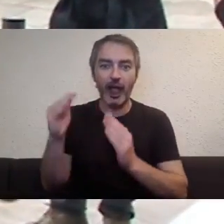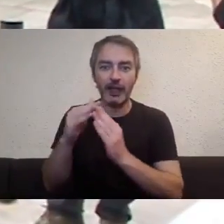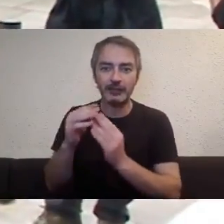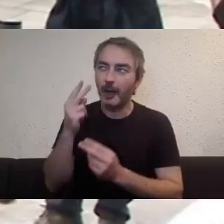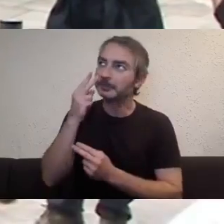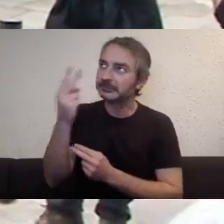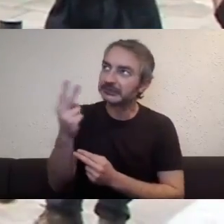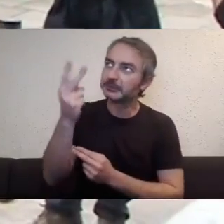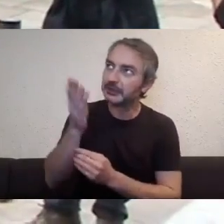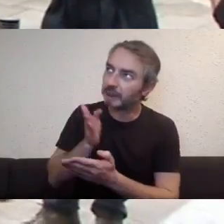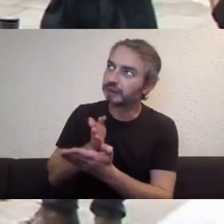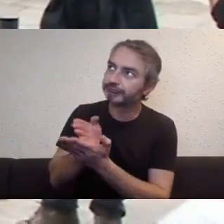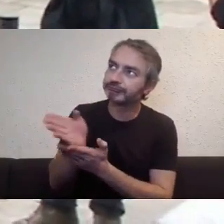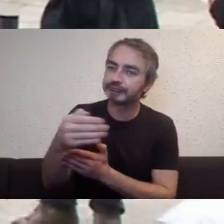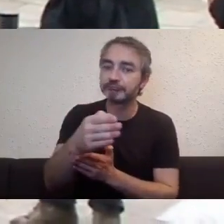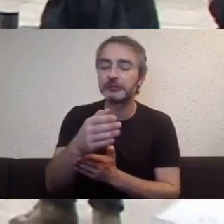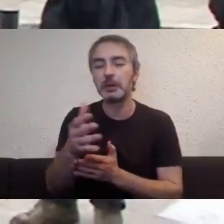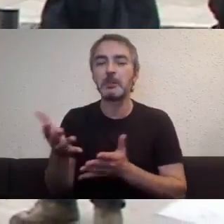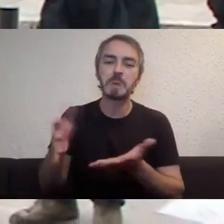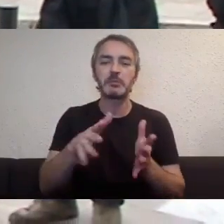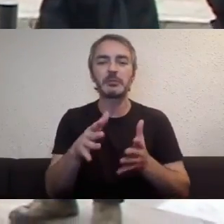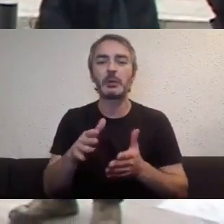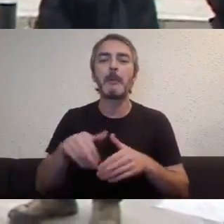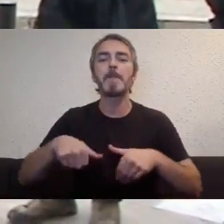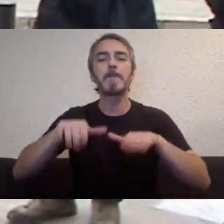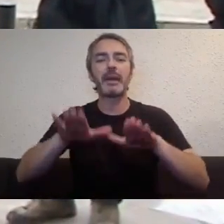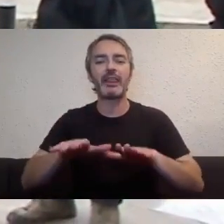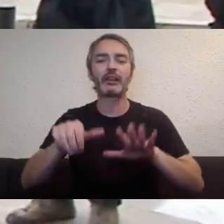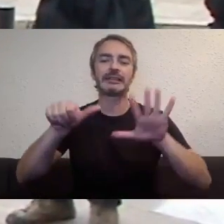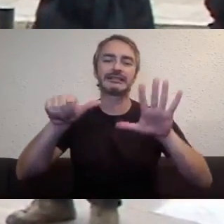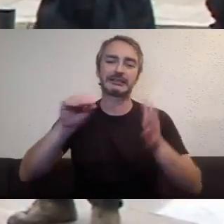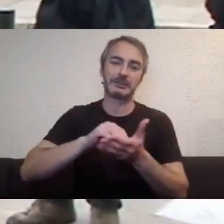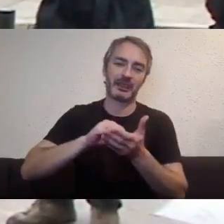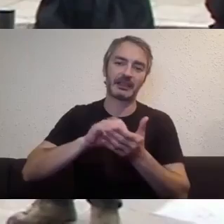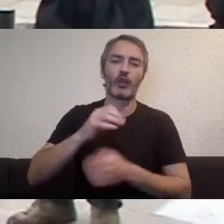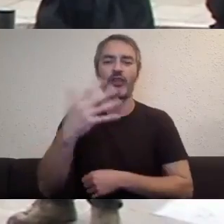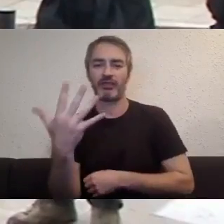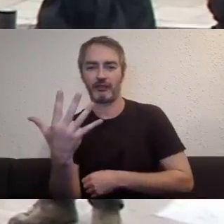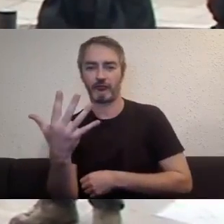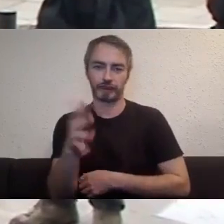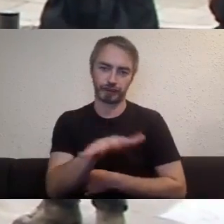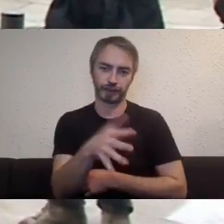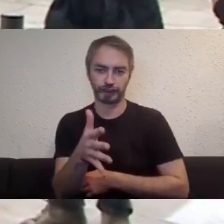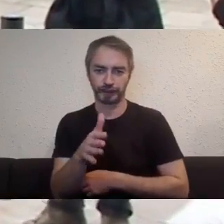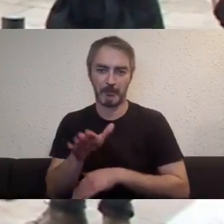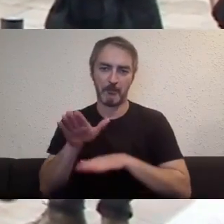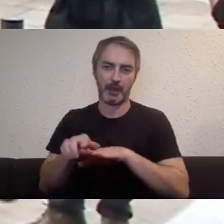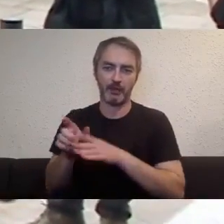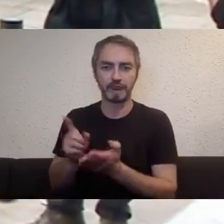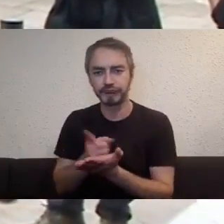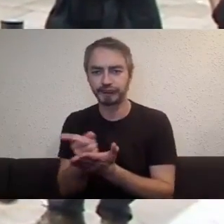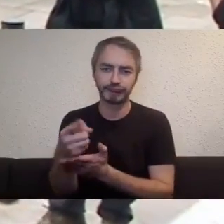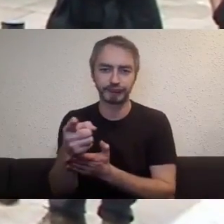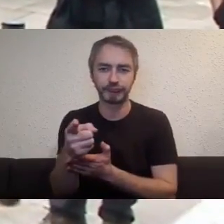visitarem escassament, bueno, farem 5 o 6 parades que